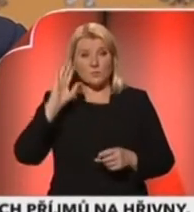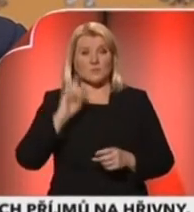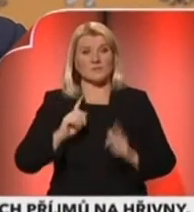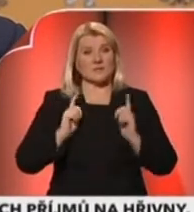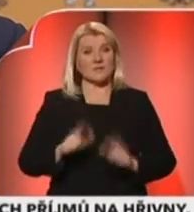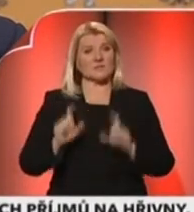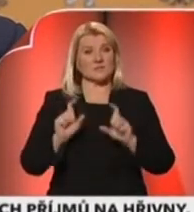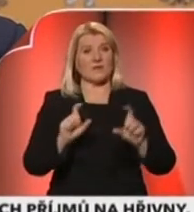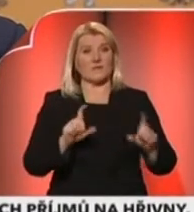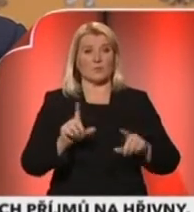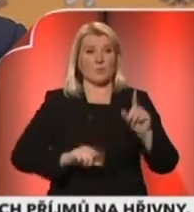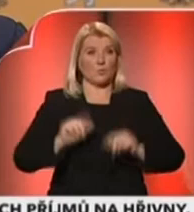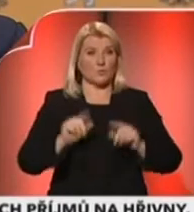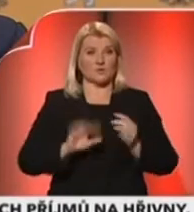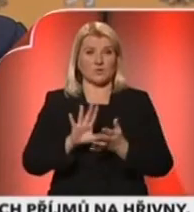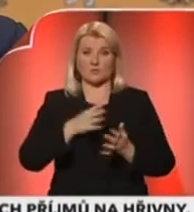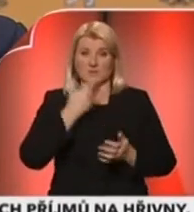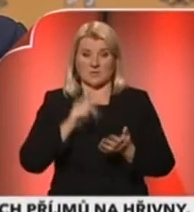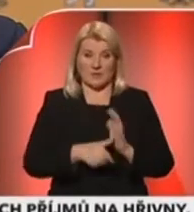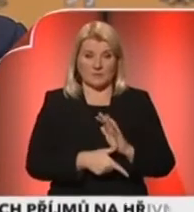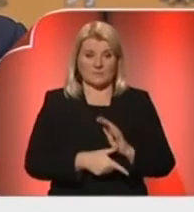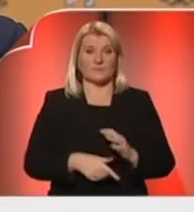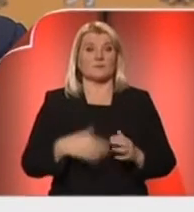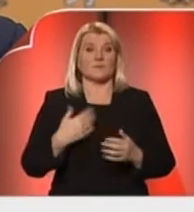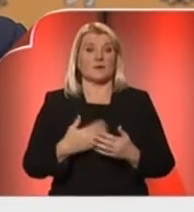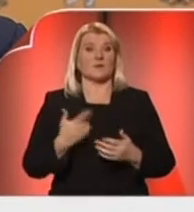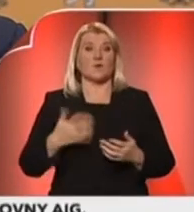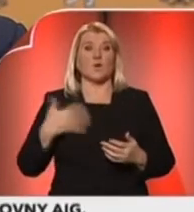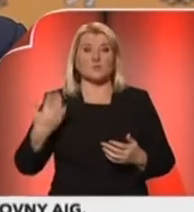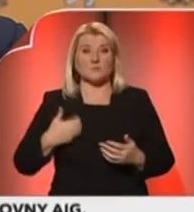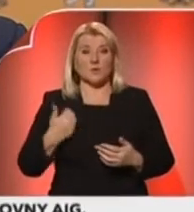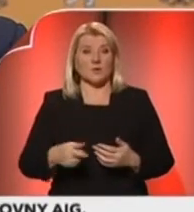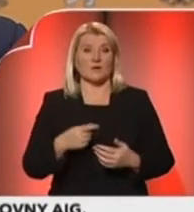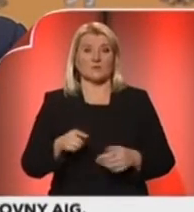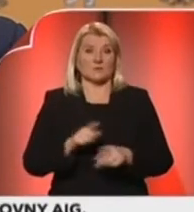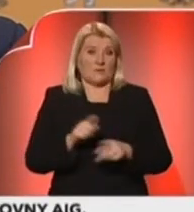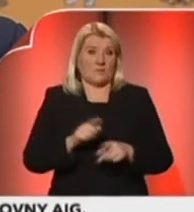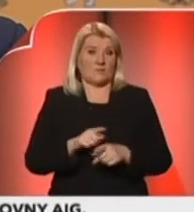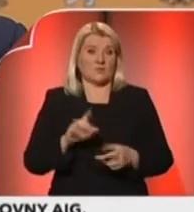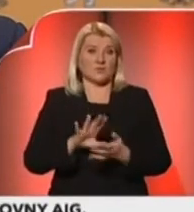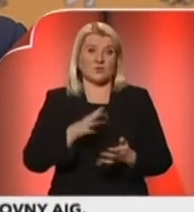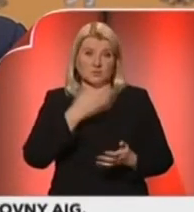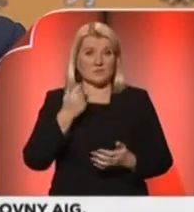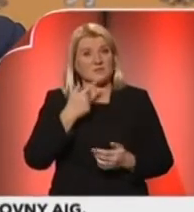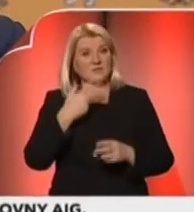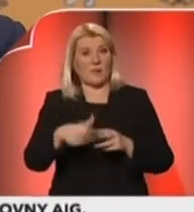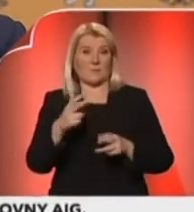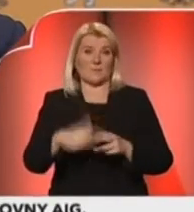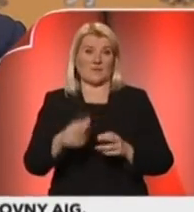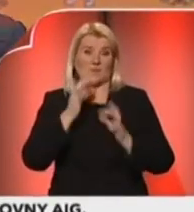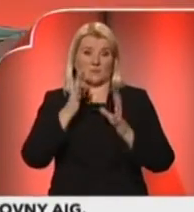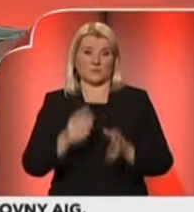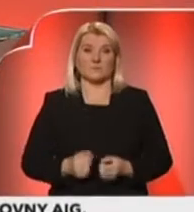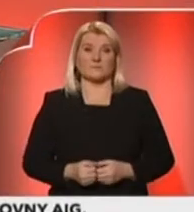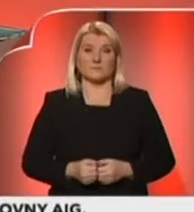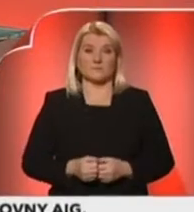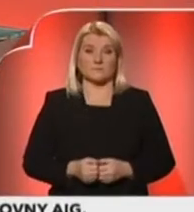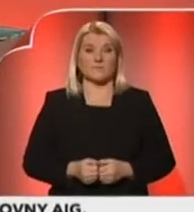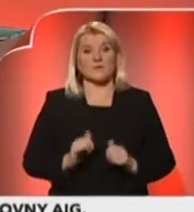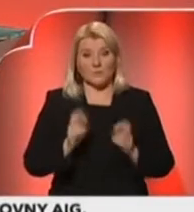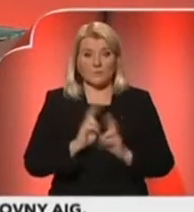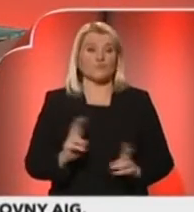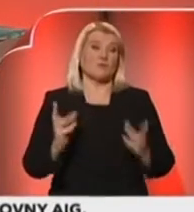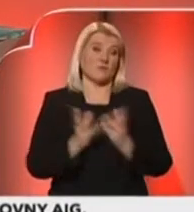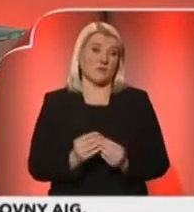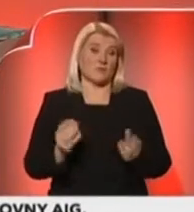zadlužení Středočeského kraje a po hospodářské stránce tento obraz ve středních Čechách prostě vylepšit. Ano, můžeme se bavit